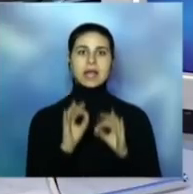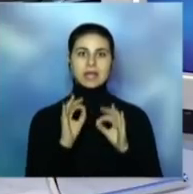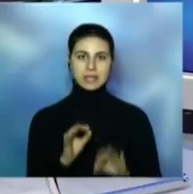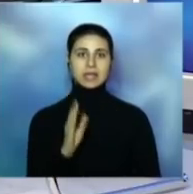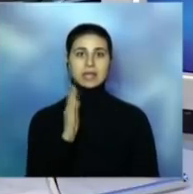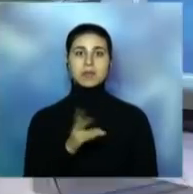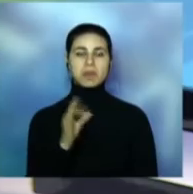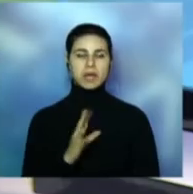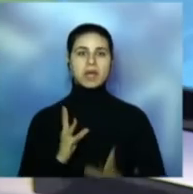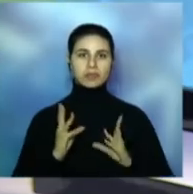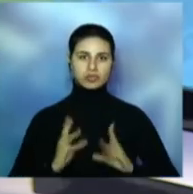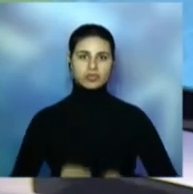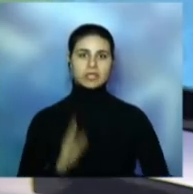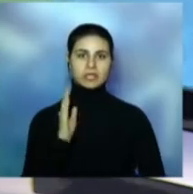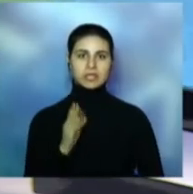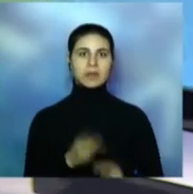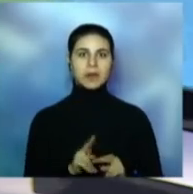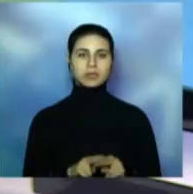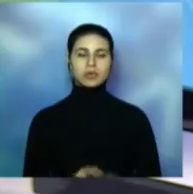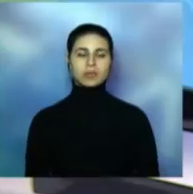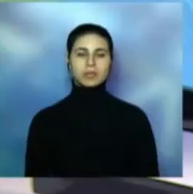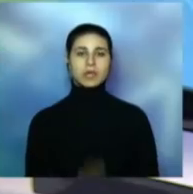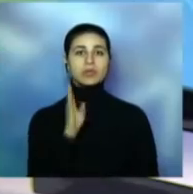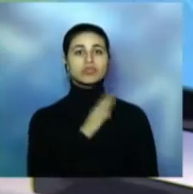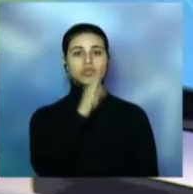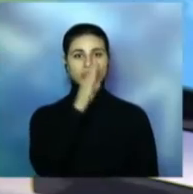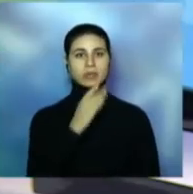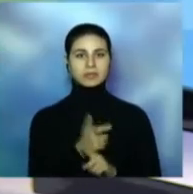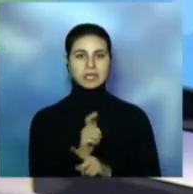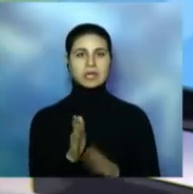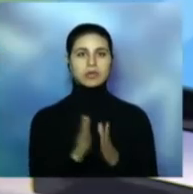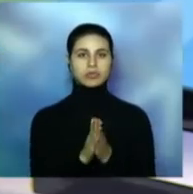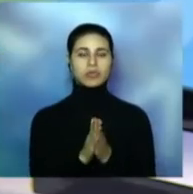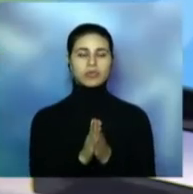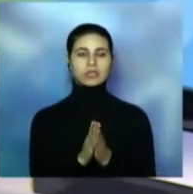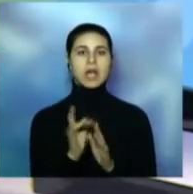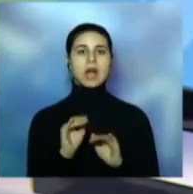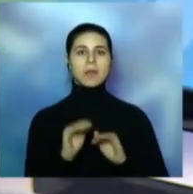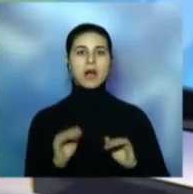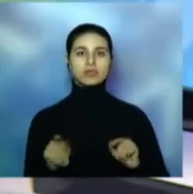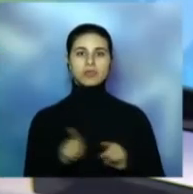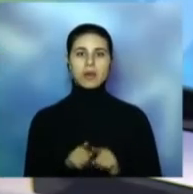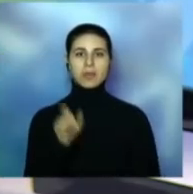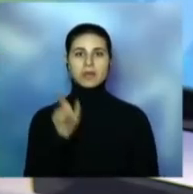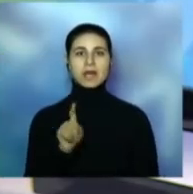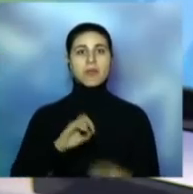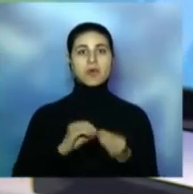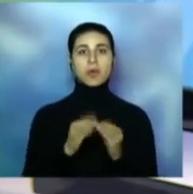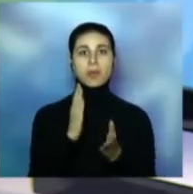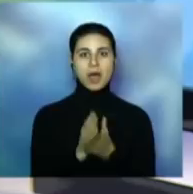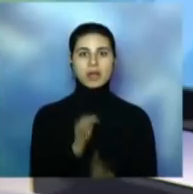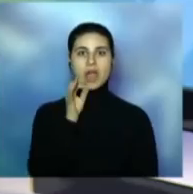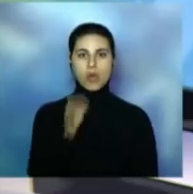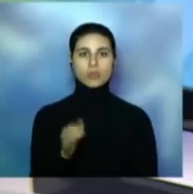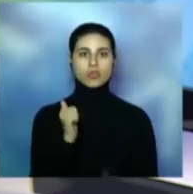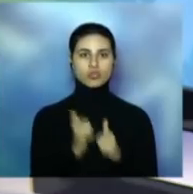შორს, მაგრამ შვიდად წავა. ასე რომ მშობლებს ძალიან გთხოვთ, რომ ბავშვების ნაკლს,